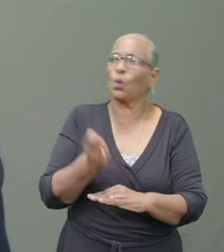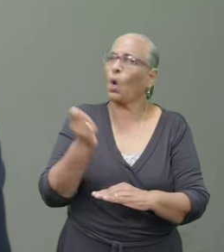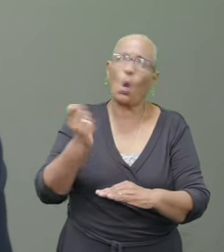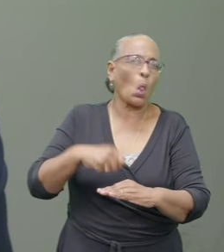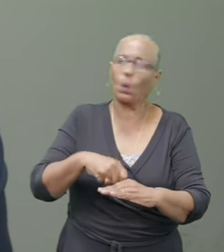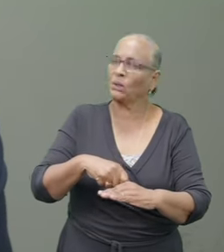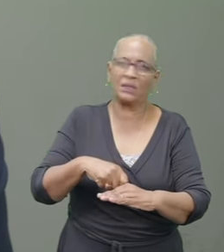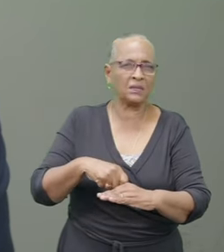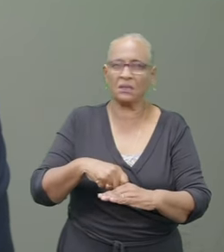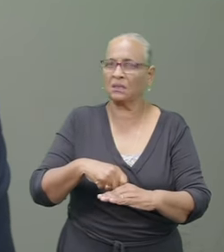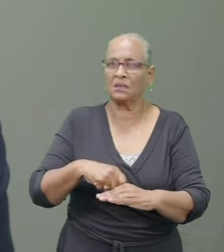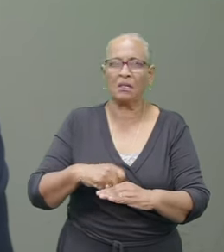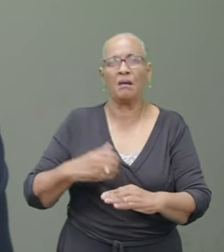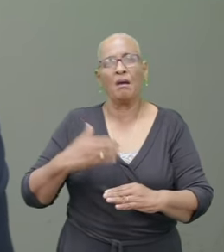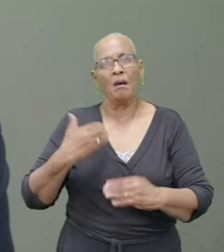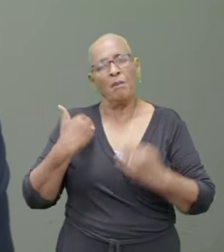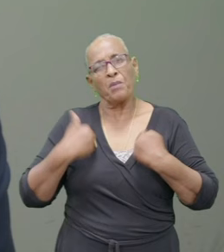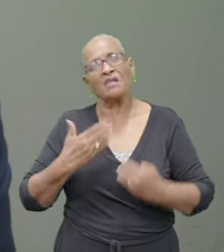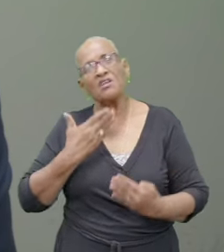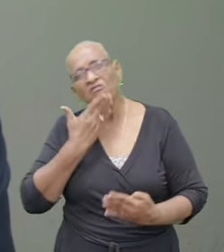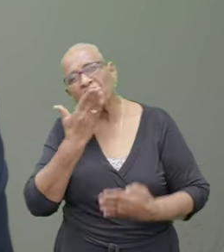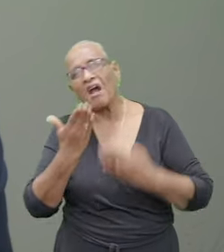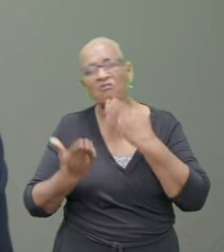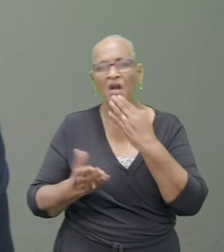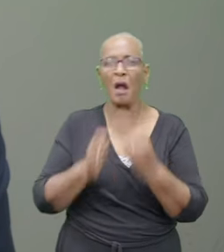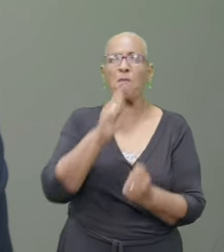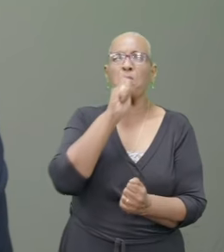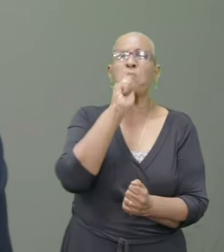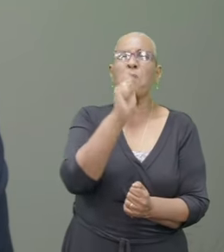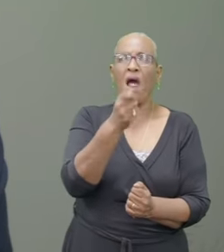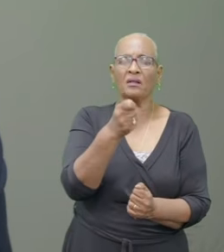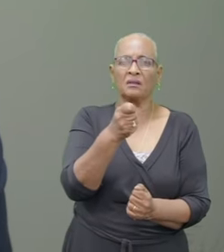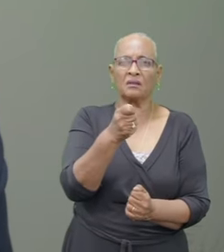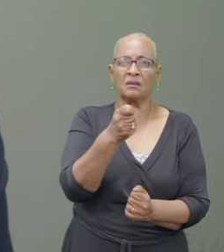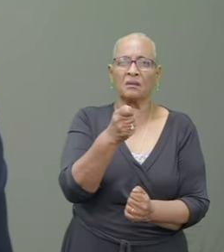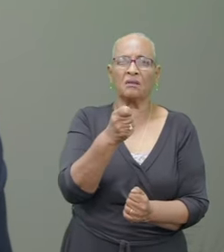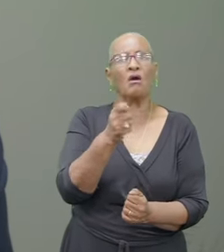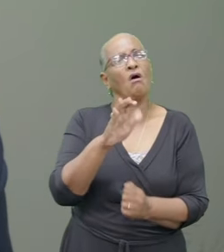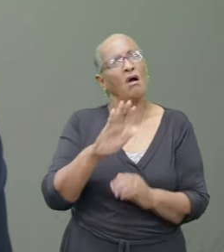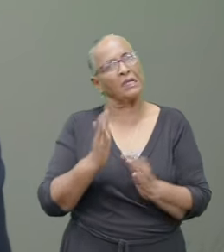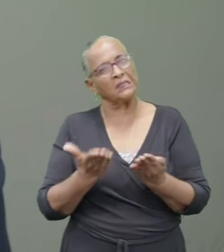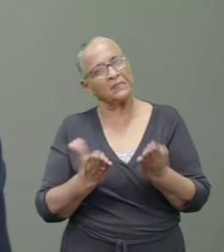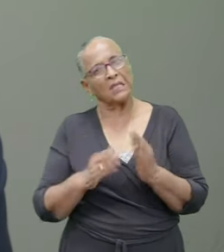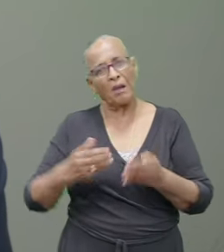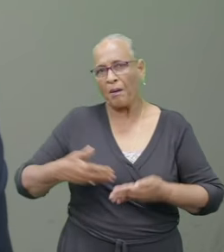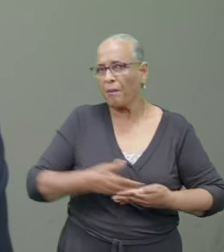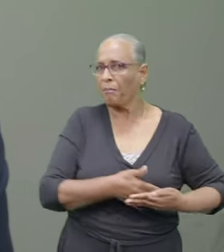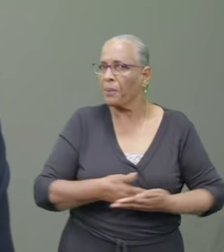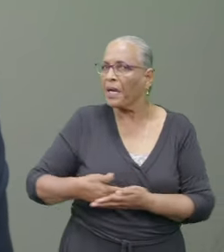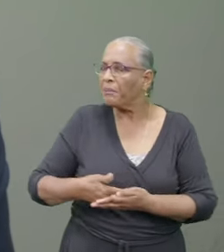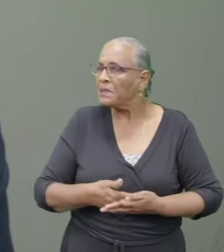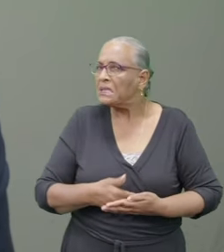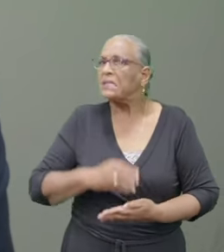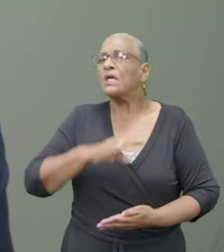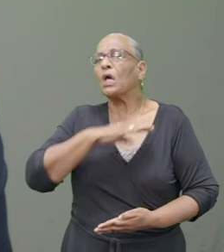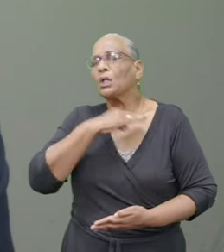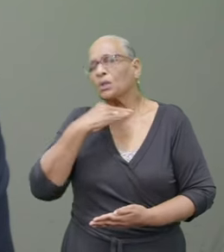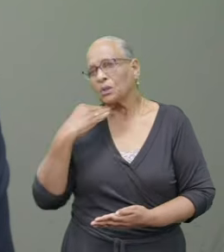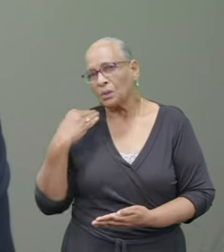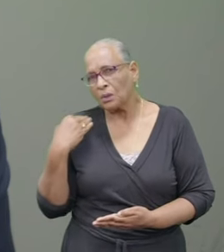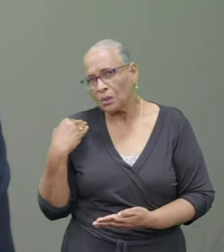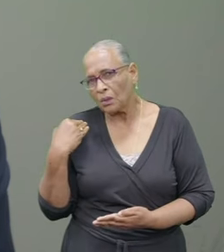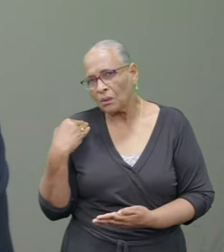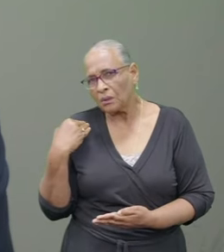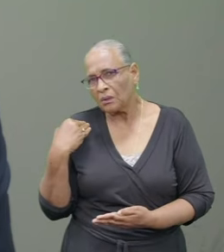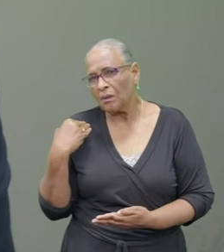zorgvragers. En dat er ook melding is gemaakt van het overlijden van baby's. Ik wil gelijk hierop